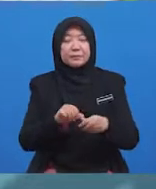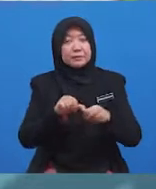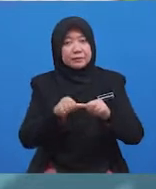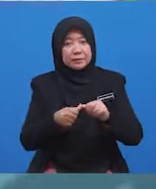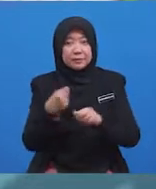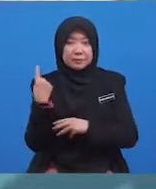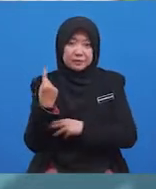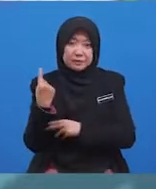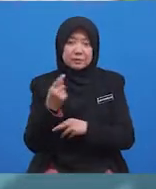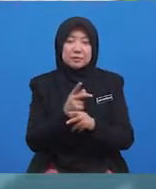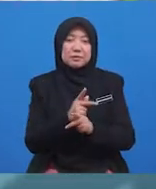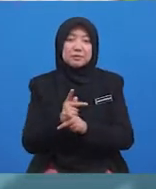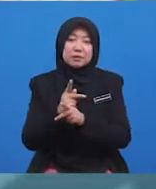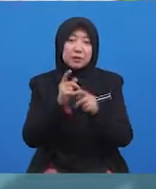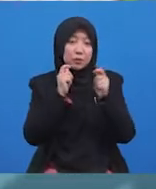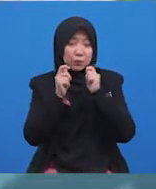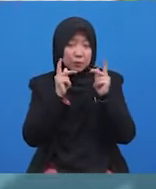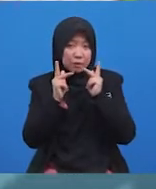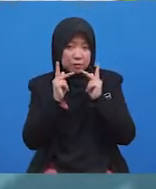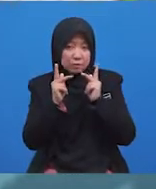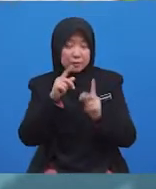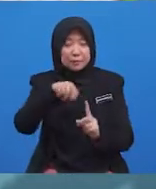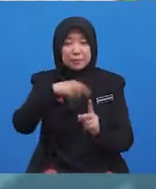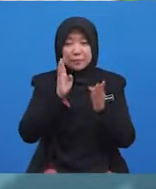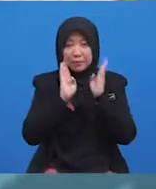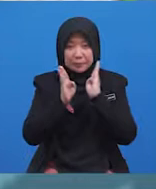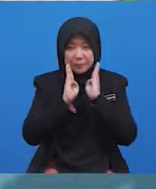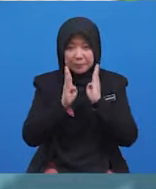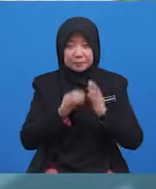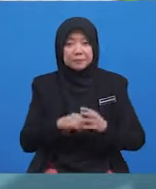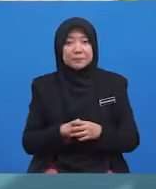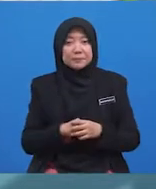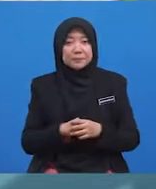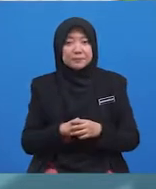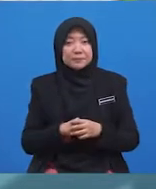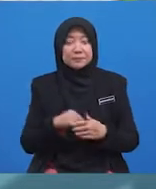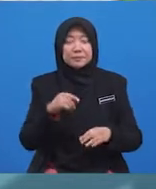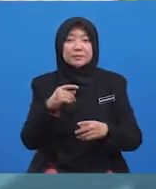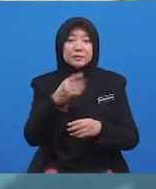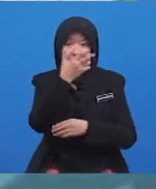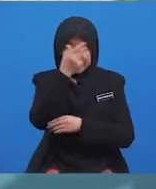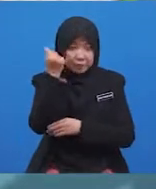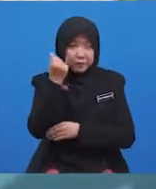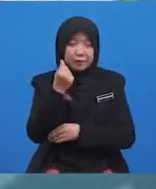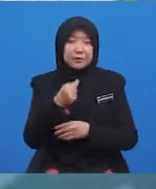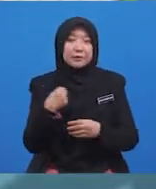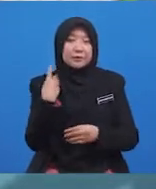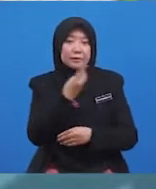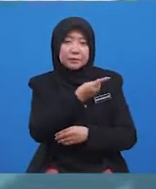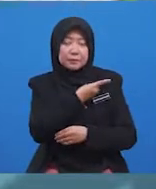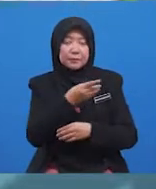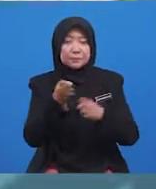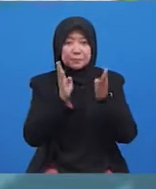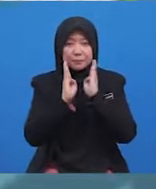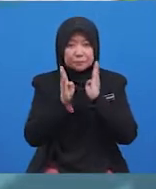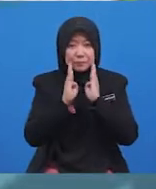sentiasa menjaga tutur kata apabila berbicara. Hal ini demikian kerana jika kita berbicara